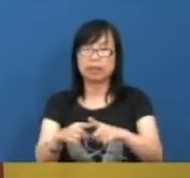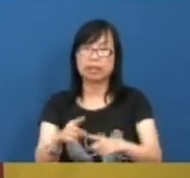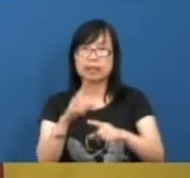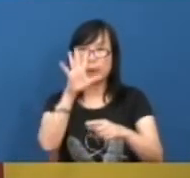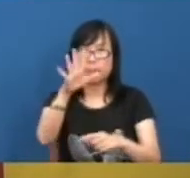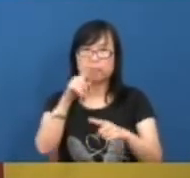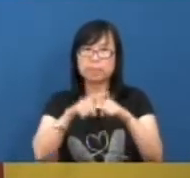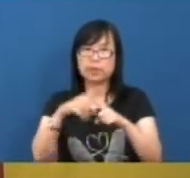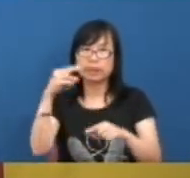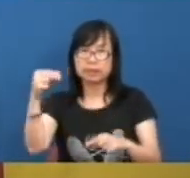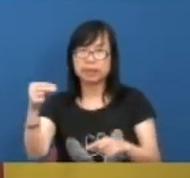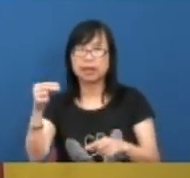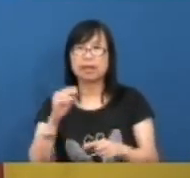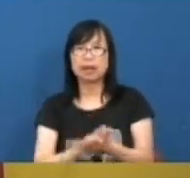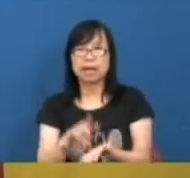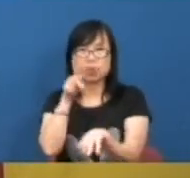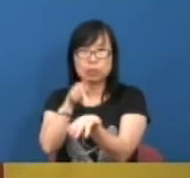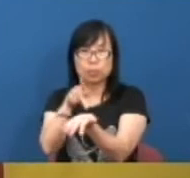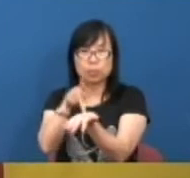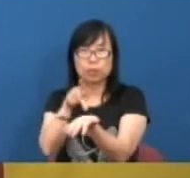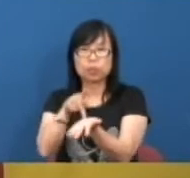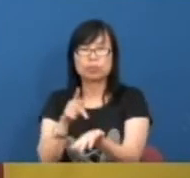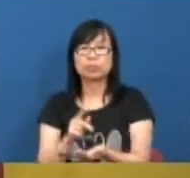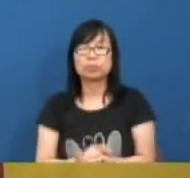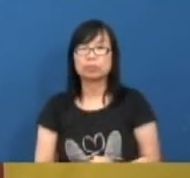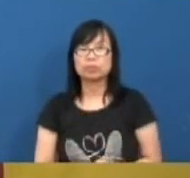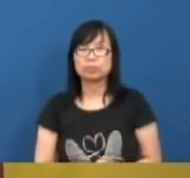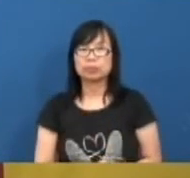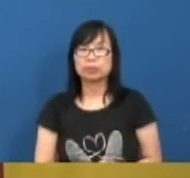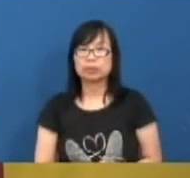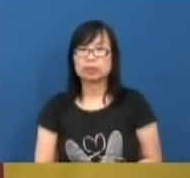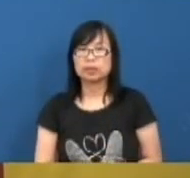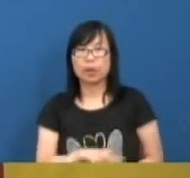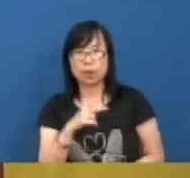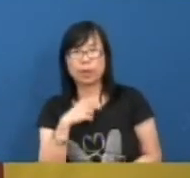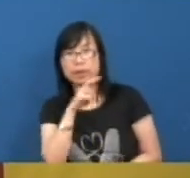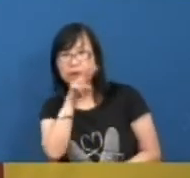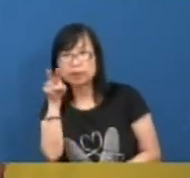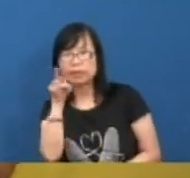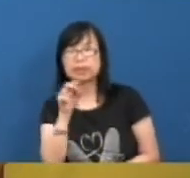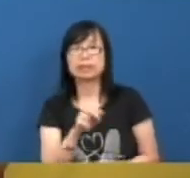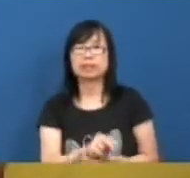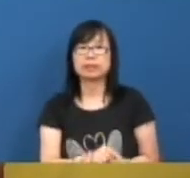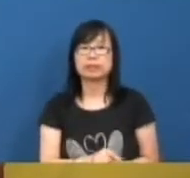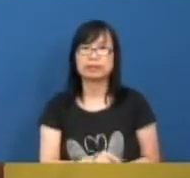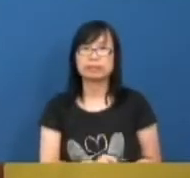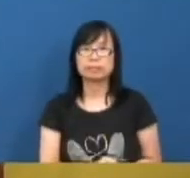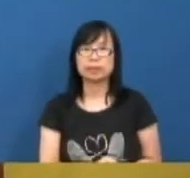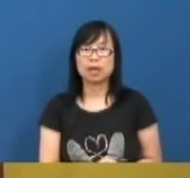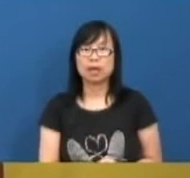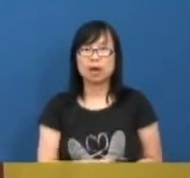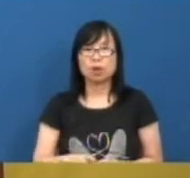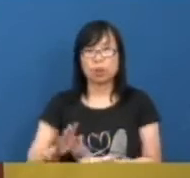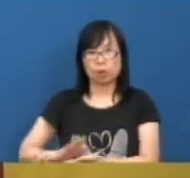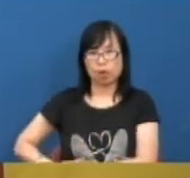有16% 係即係租務市場嚟，咁變咗即係睇到其實你睇到貧富嗰